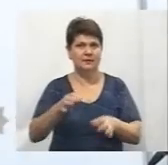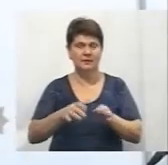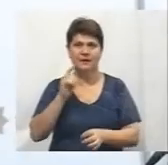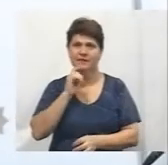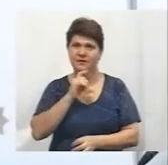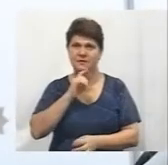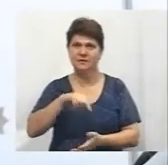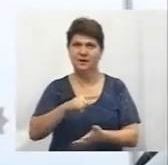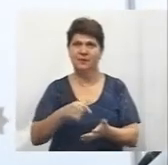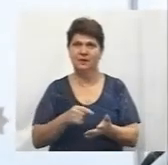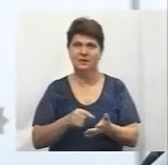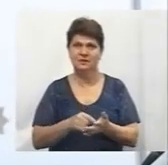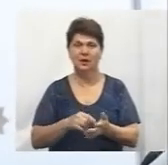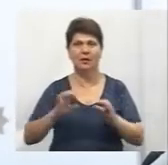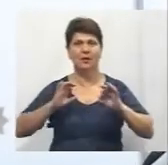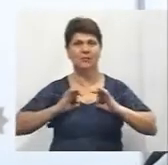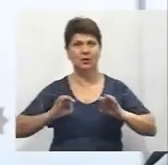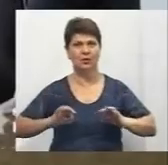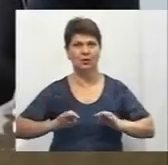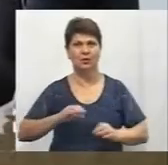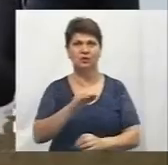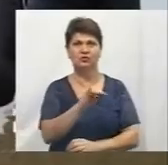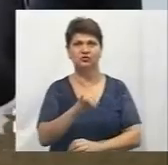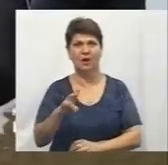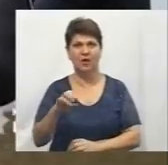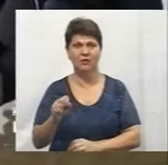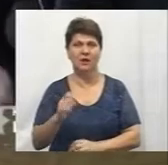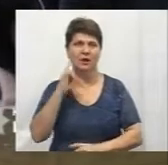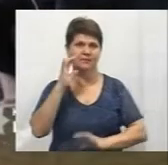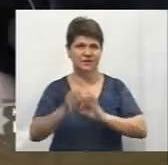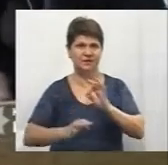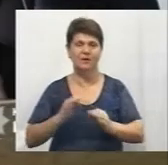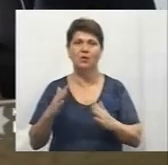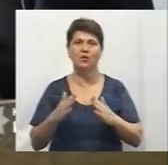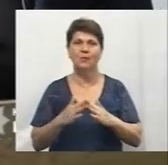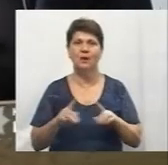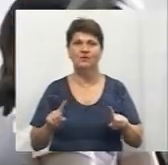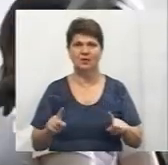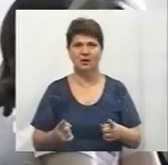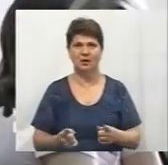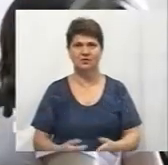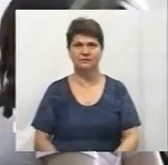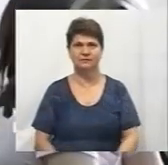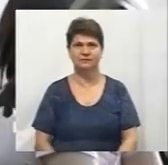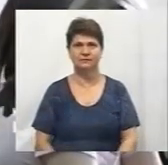Вінницькому міському суді. Прокурорка Ольга Жданова клопотала про цілодобовий домашній арешт.